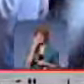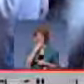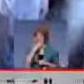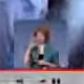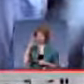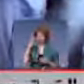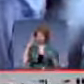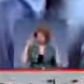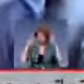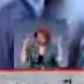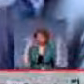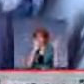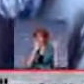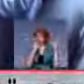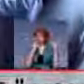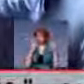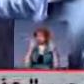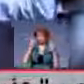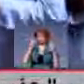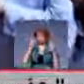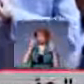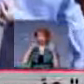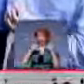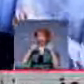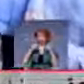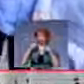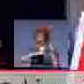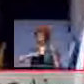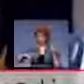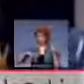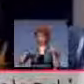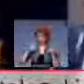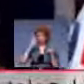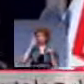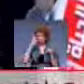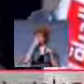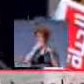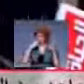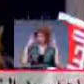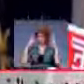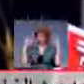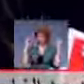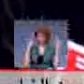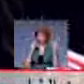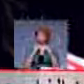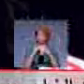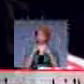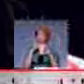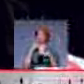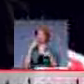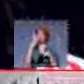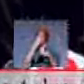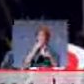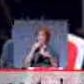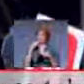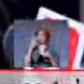موضوع حكايه العروسه دي. هو اول يوم حصل فيه الحريقه يعني وكده، كان في الاوضه اللي هي ولعت اول مره، كان في